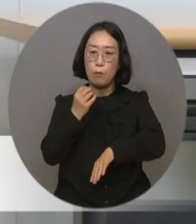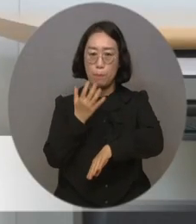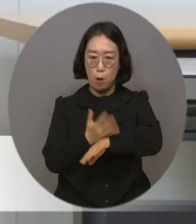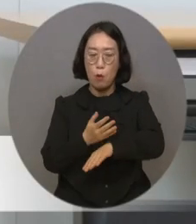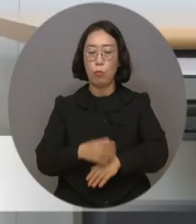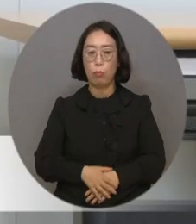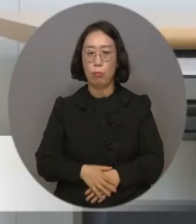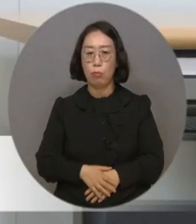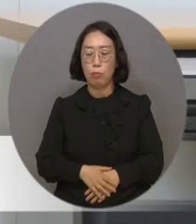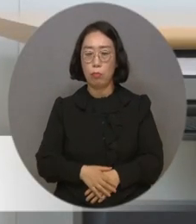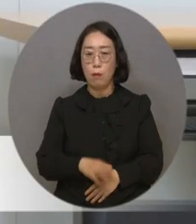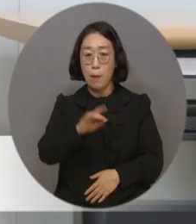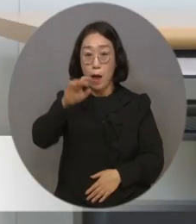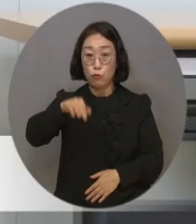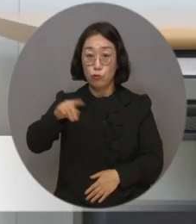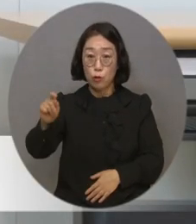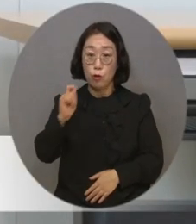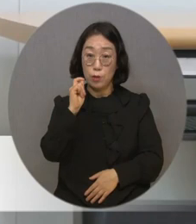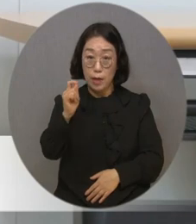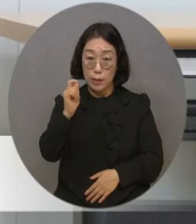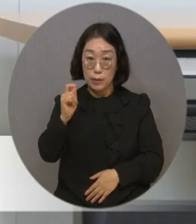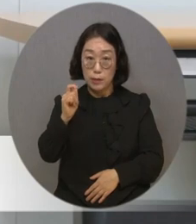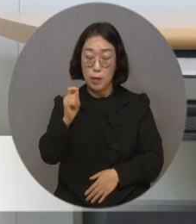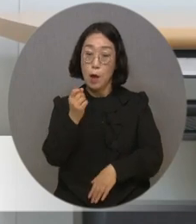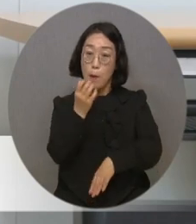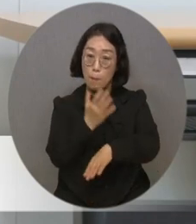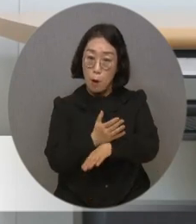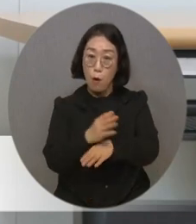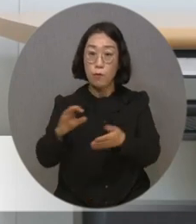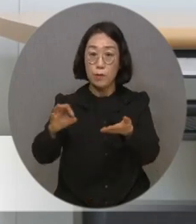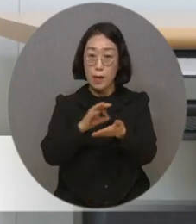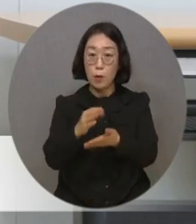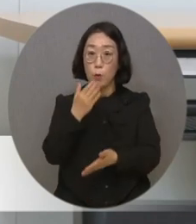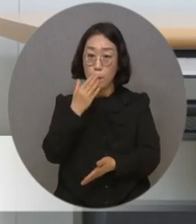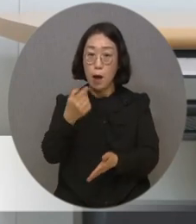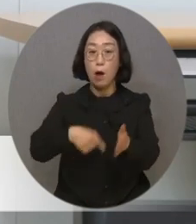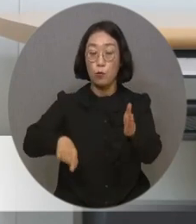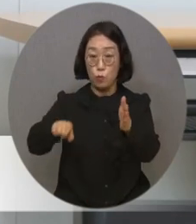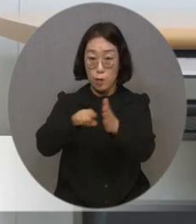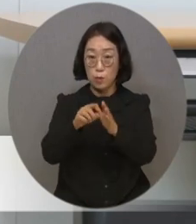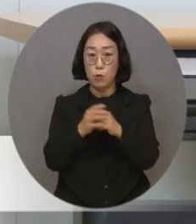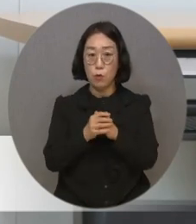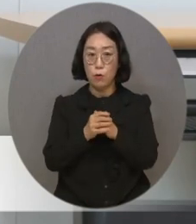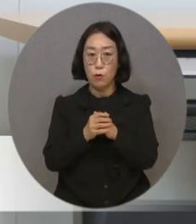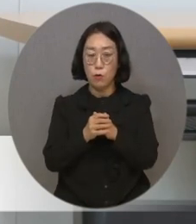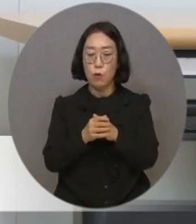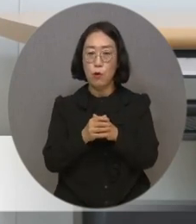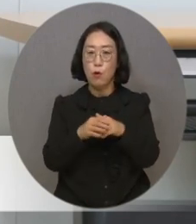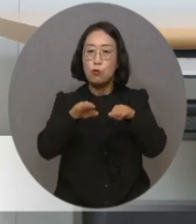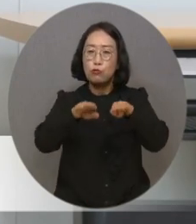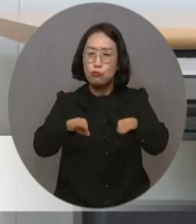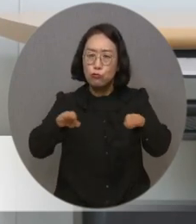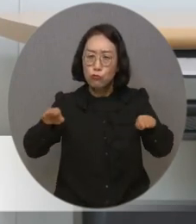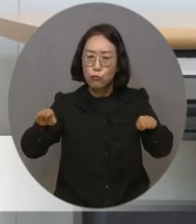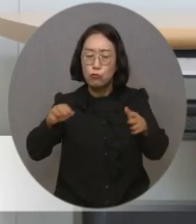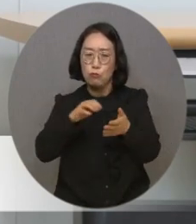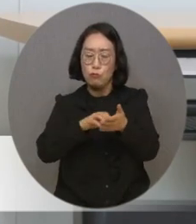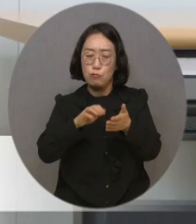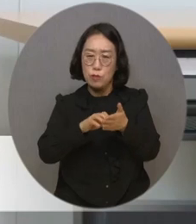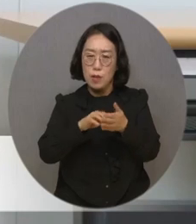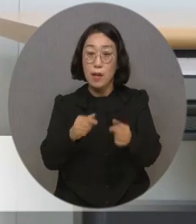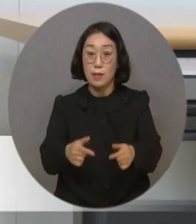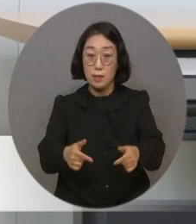바우처 택시 이용자분들이 더 편리하게 이용할 수 있도록 좀 네, 더 많이